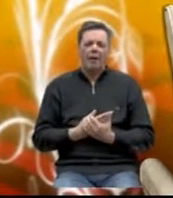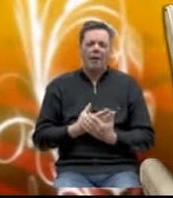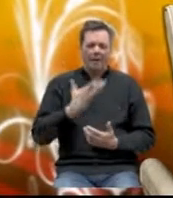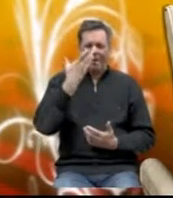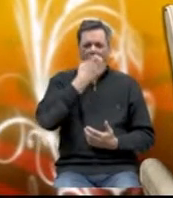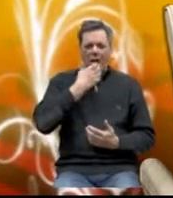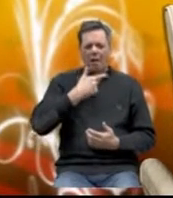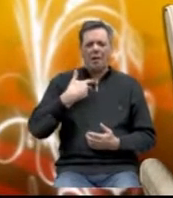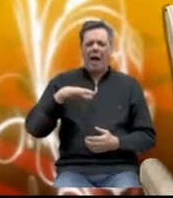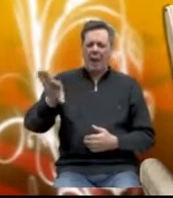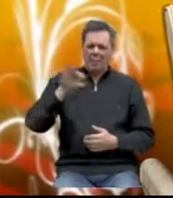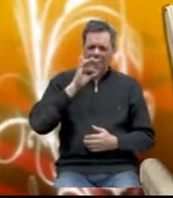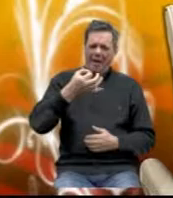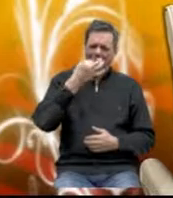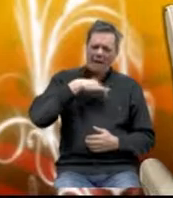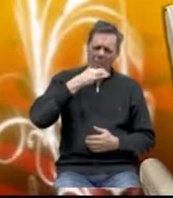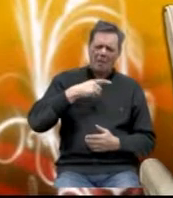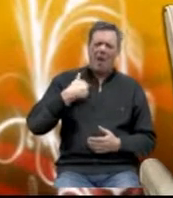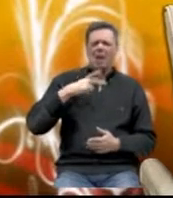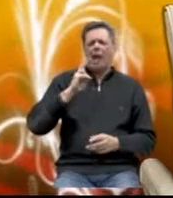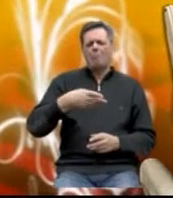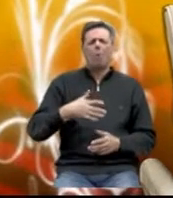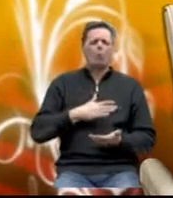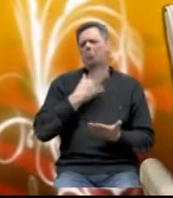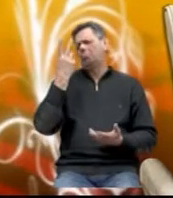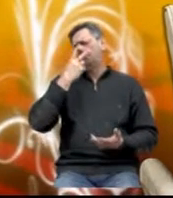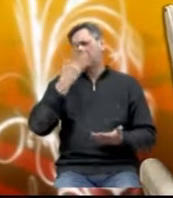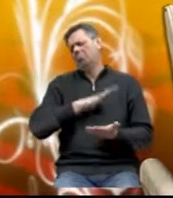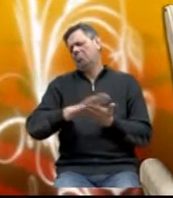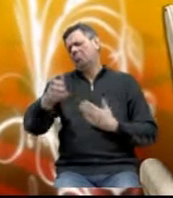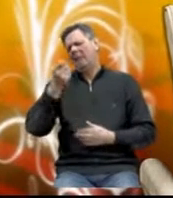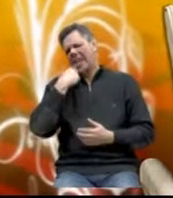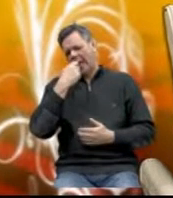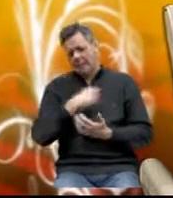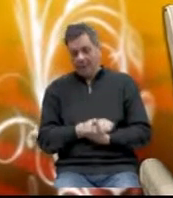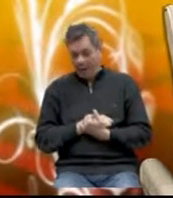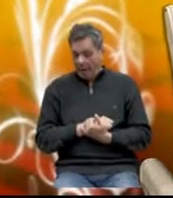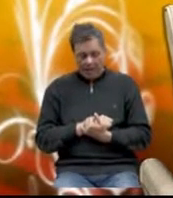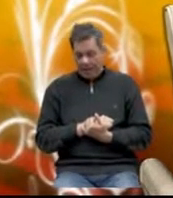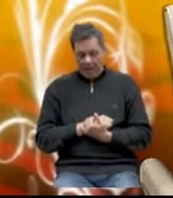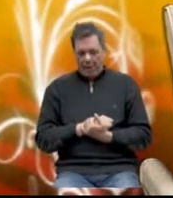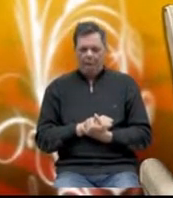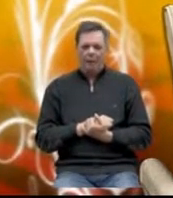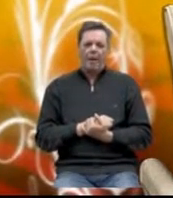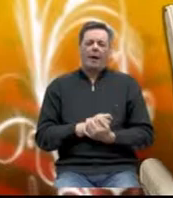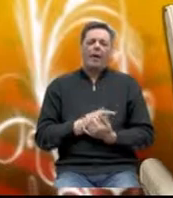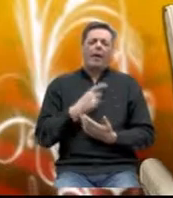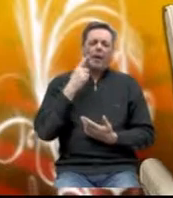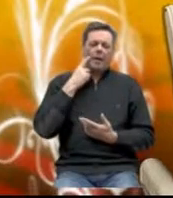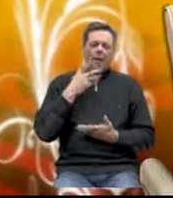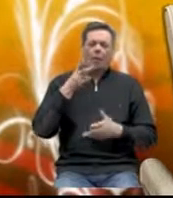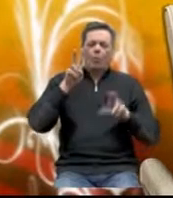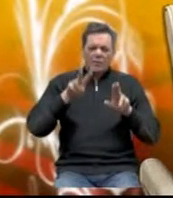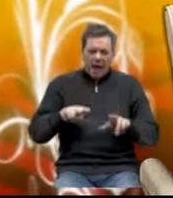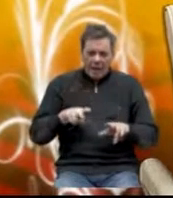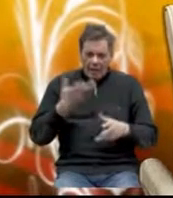sad uzimam te tablete, znači ja sad mogu dva puta više jesti. Prema tome, i zapravo iz katastrofe smo